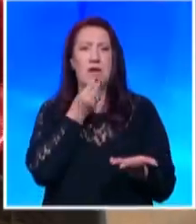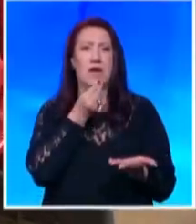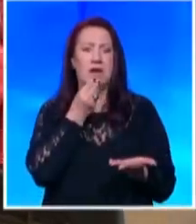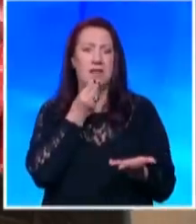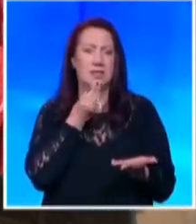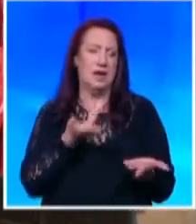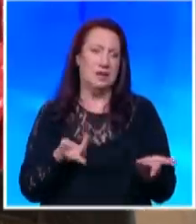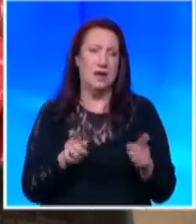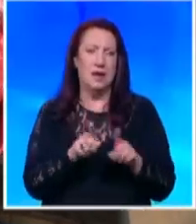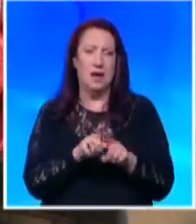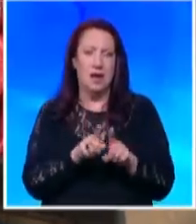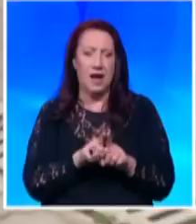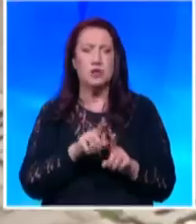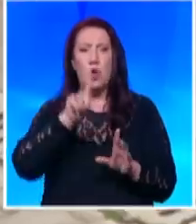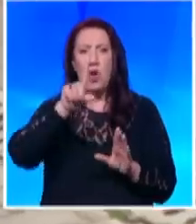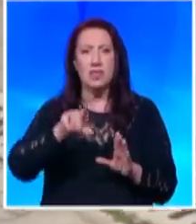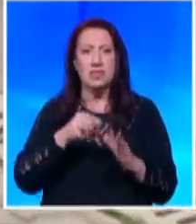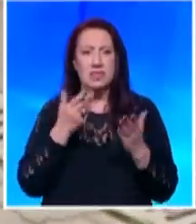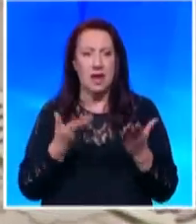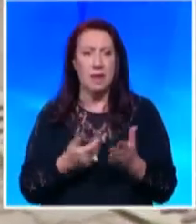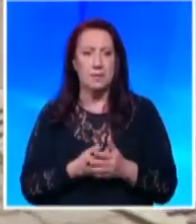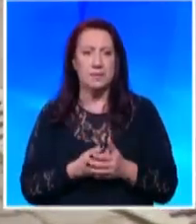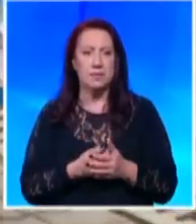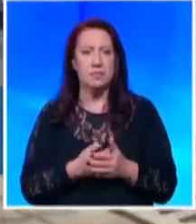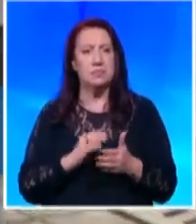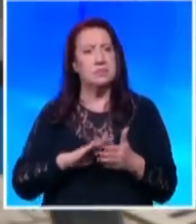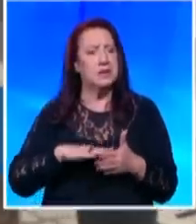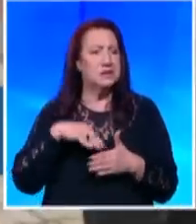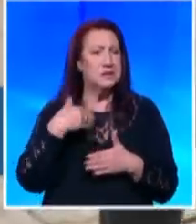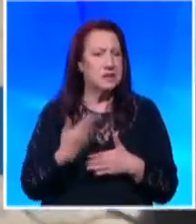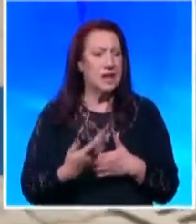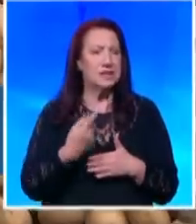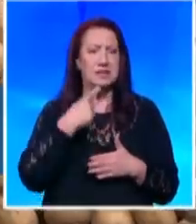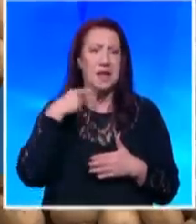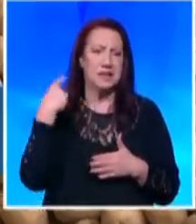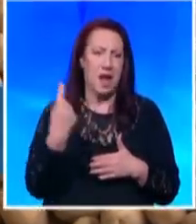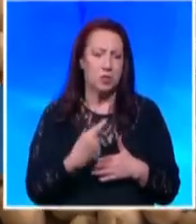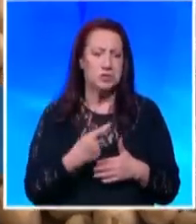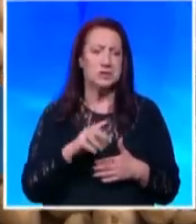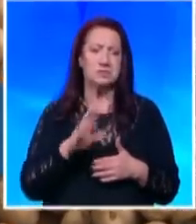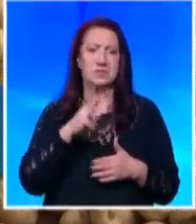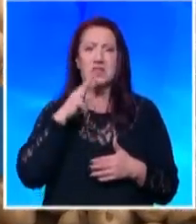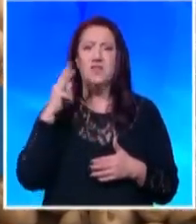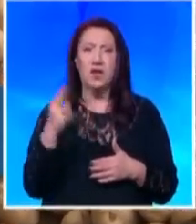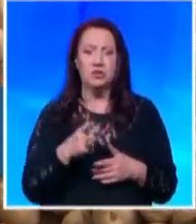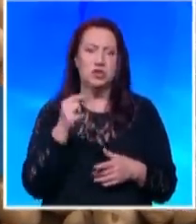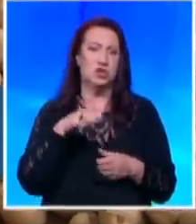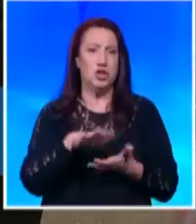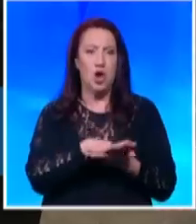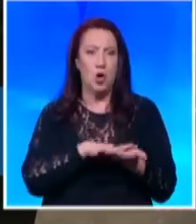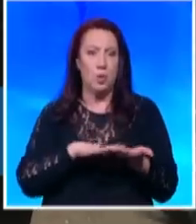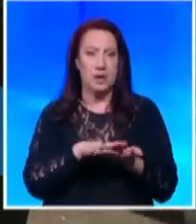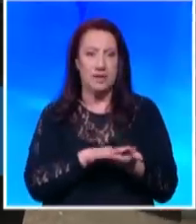се дигне, както и наемите, обаче след 1-2 години ще се оправи. Инфлацията, но не привлизането